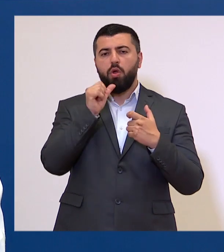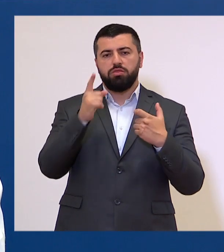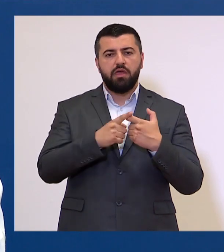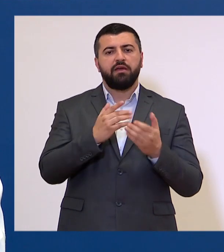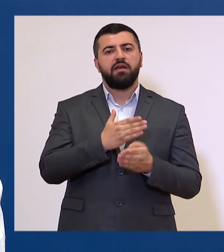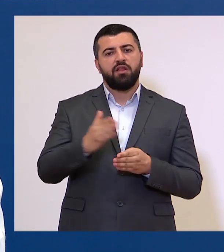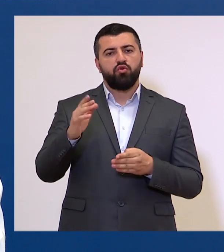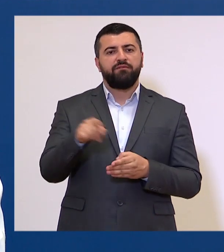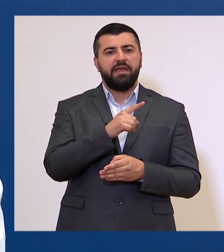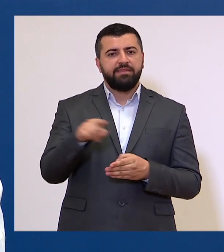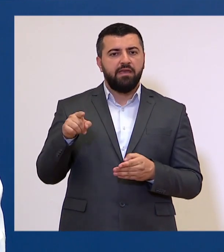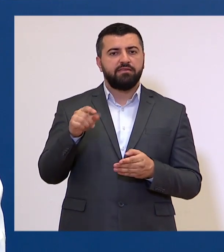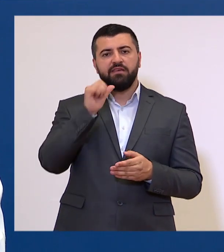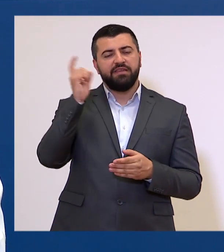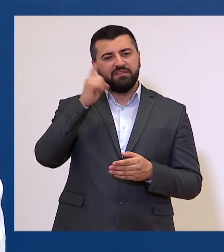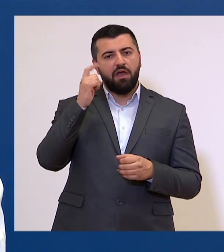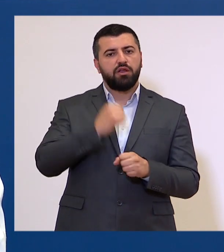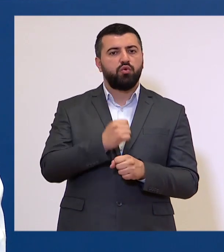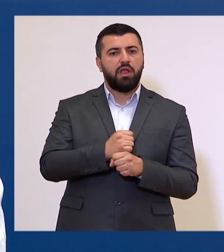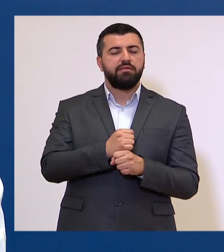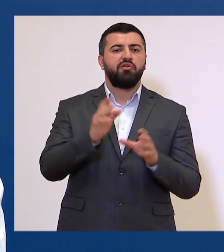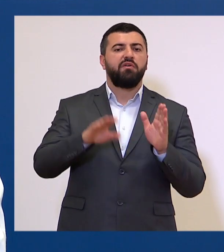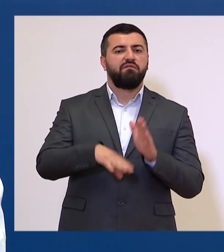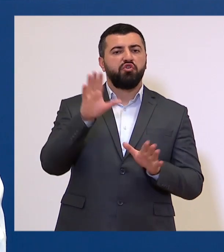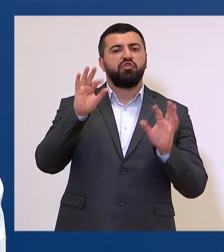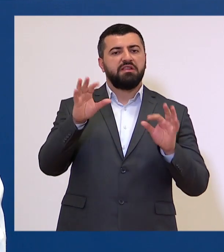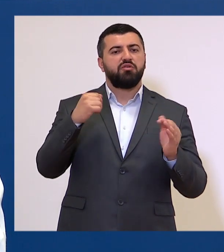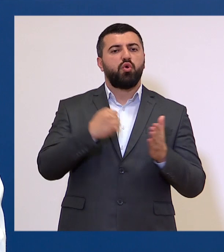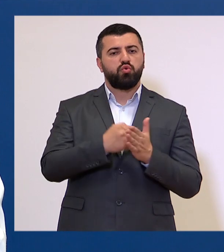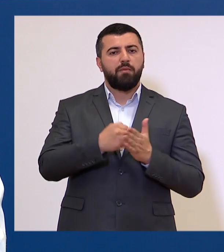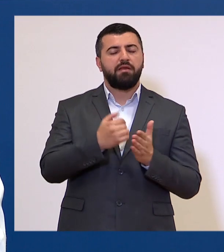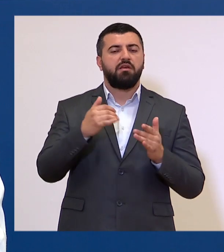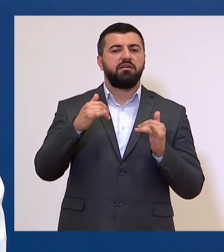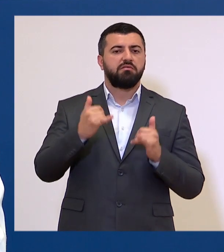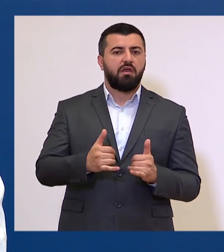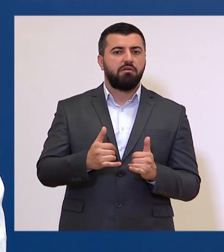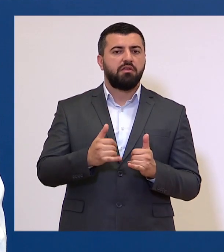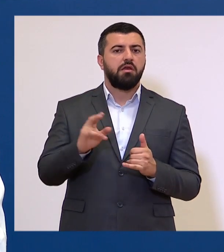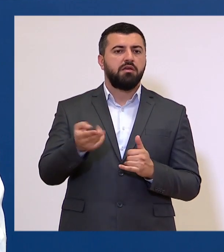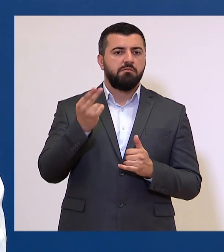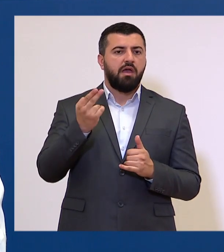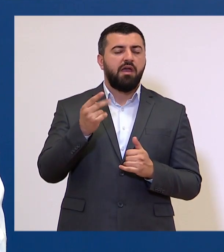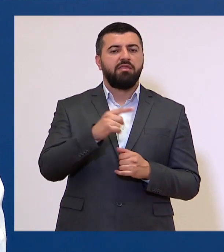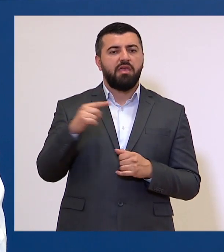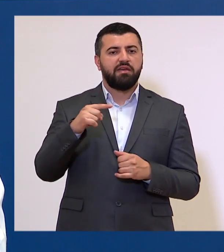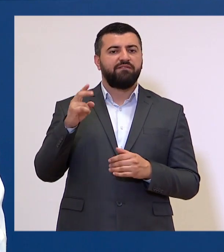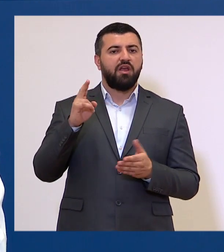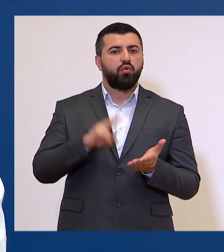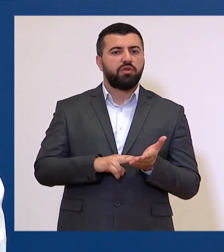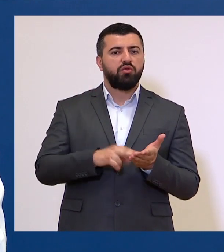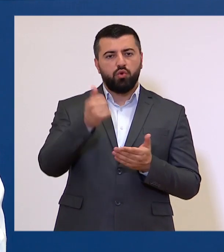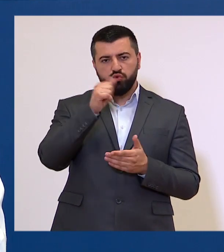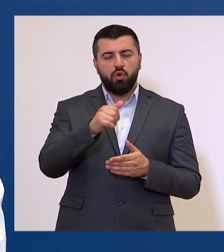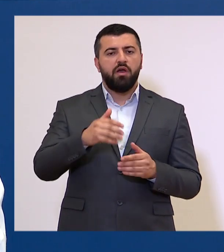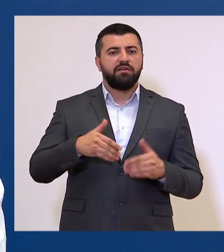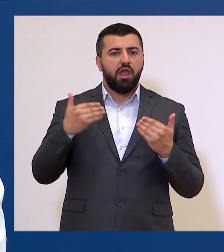rade testiranja, i svaki dan se uradi na desetine testiranja. Za sada imamo negativne rezultate i to je ono što